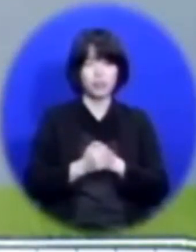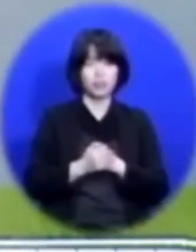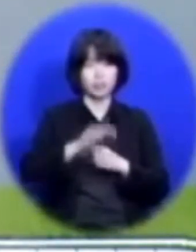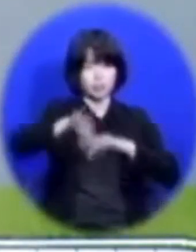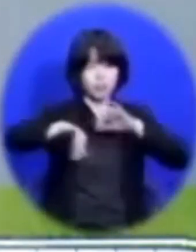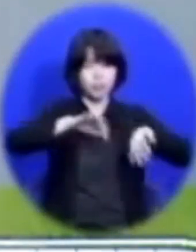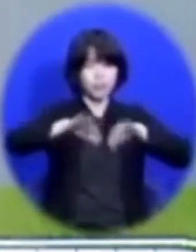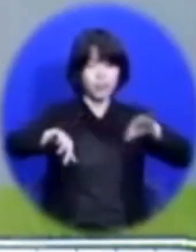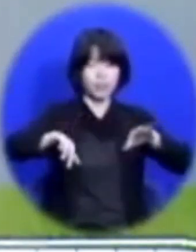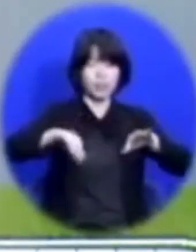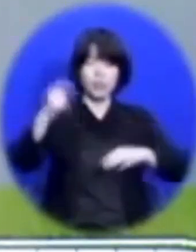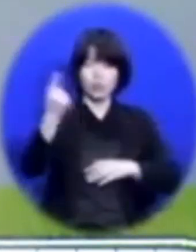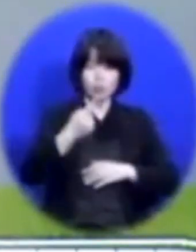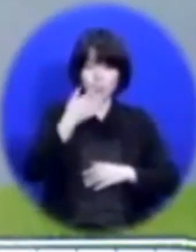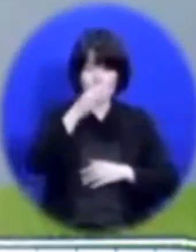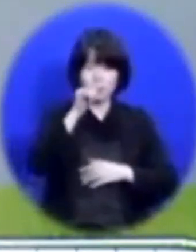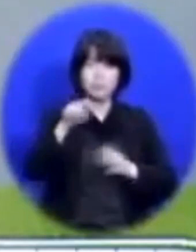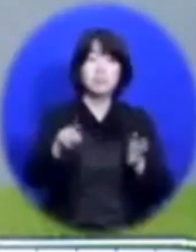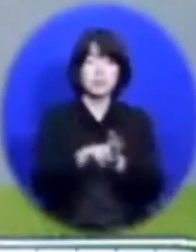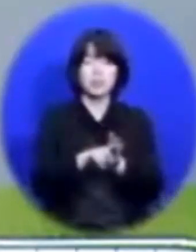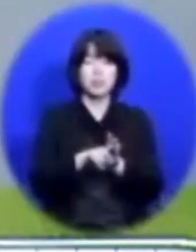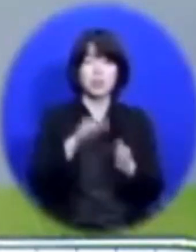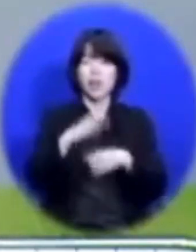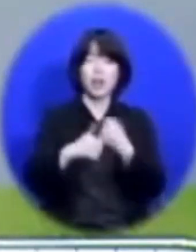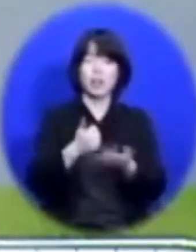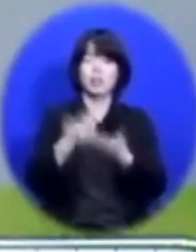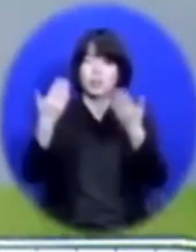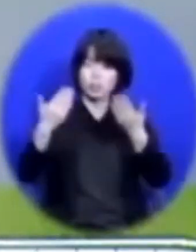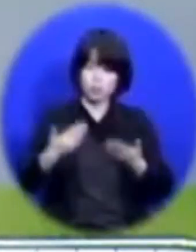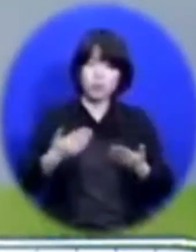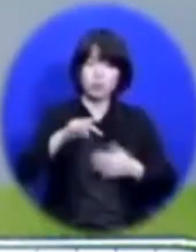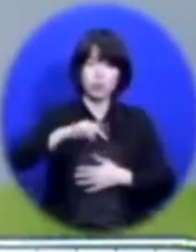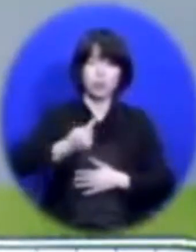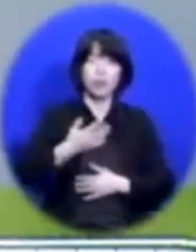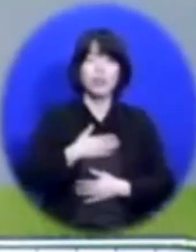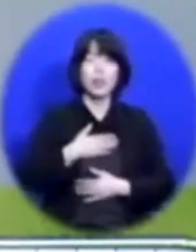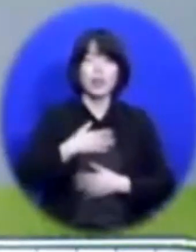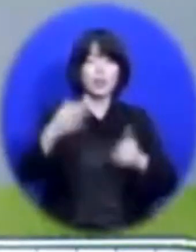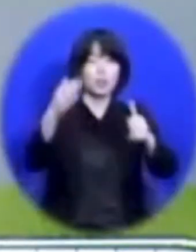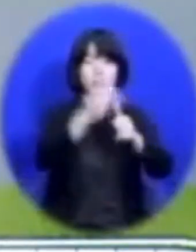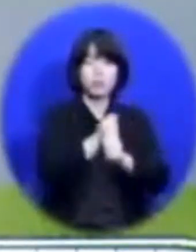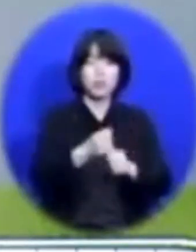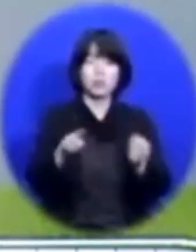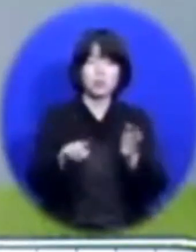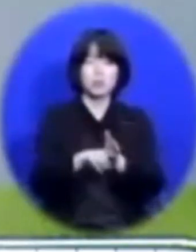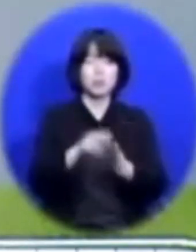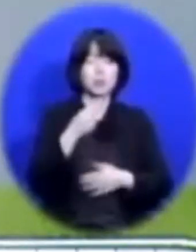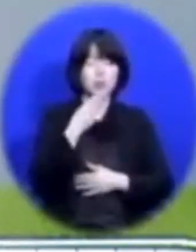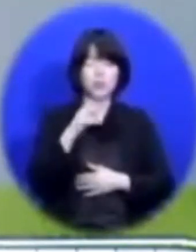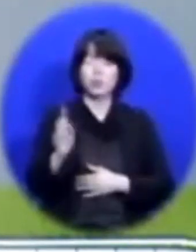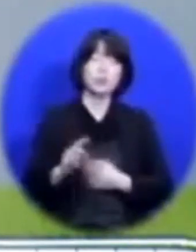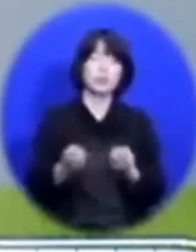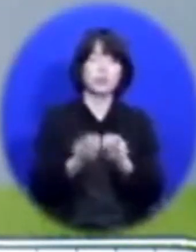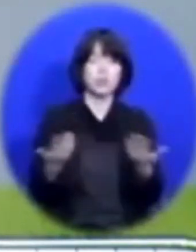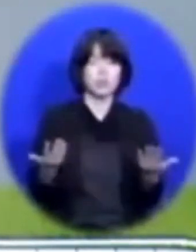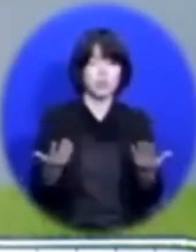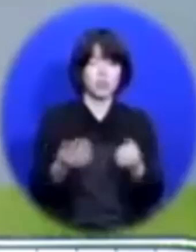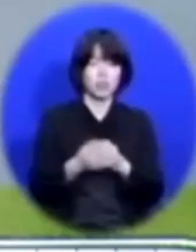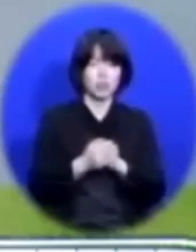할수있는믿음. 설령신이그것을당신에게준다해도,그것을 붙잡을믿음이없다면어찌하겠습니까 ?